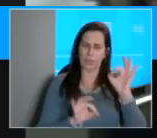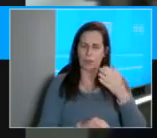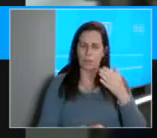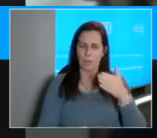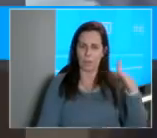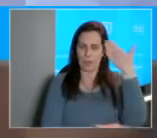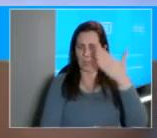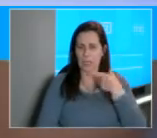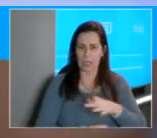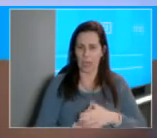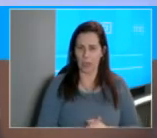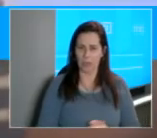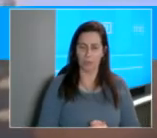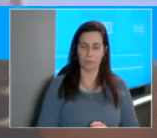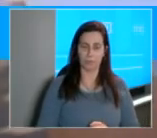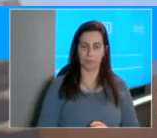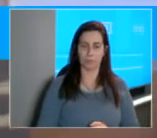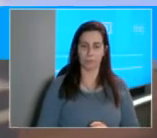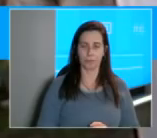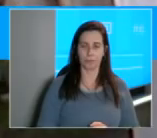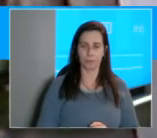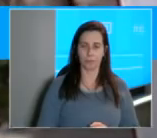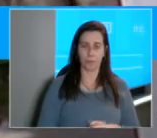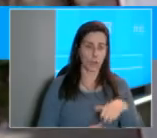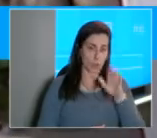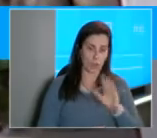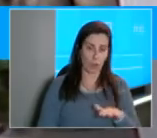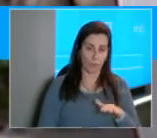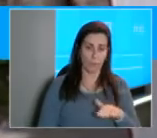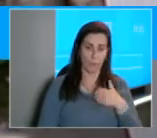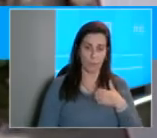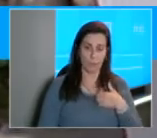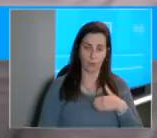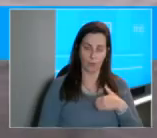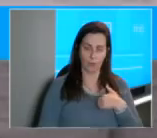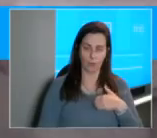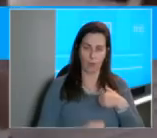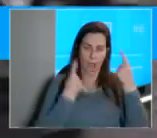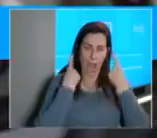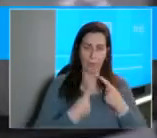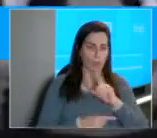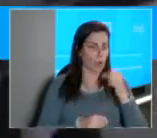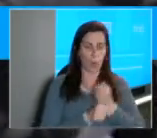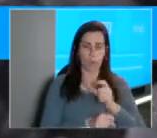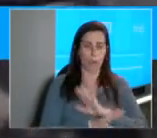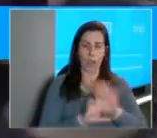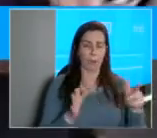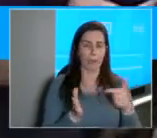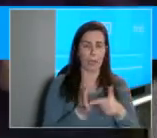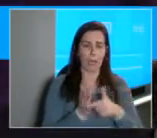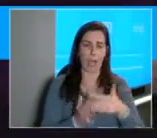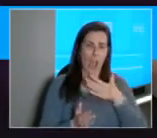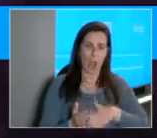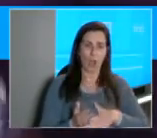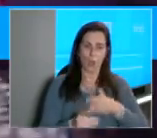במדינה מתוקנת כמו שלנו. שלא לדבר על כך, שכמו שאמרתי, חב"ד לא עושים את זה רק מתוך